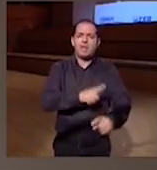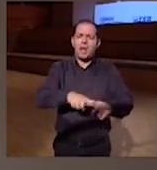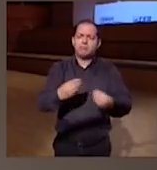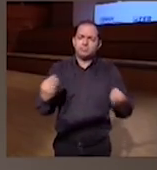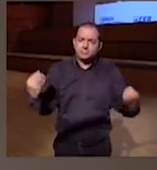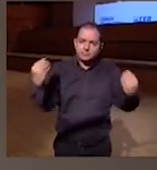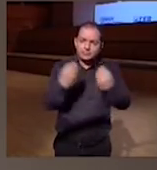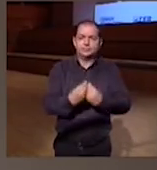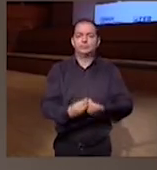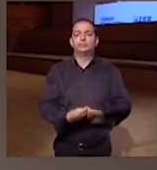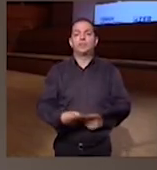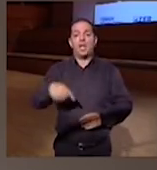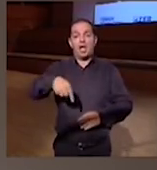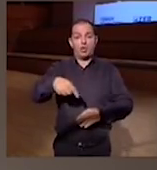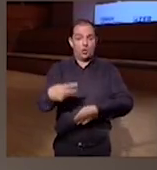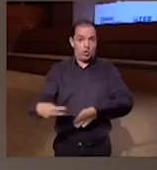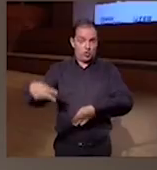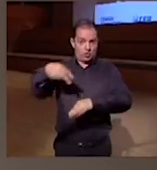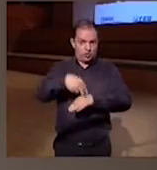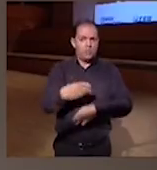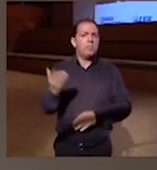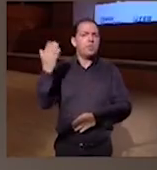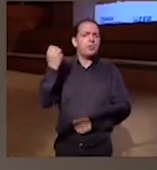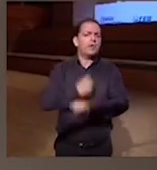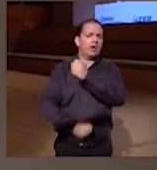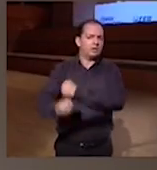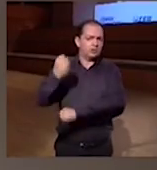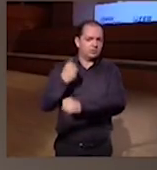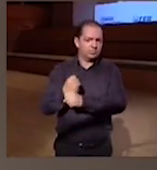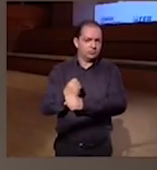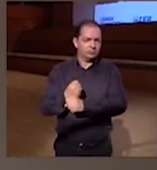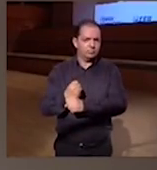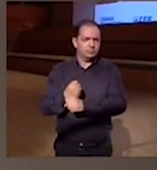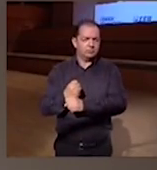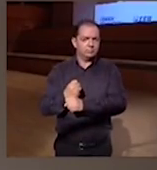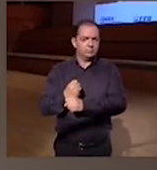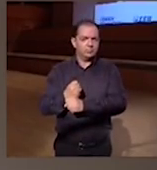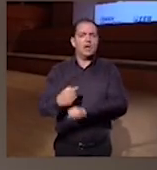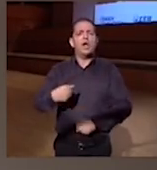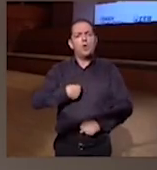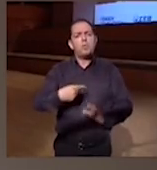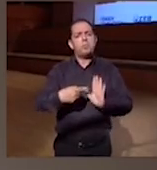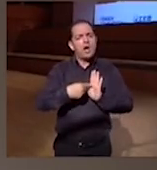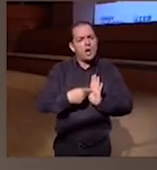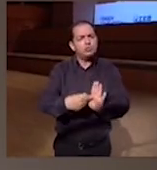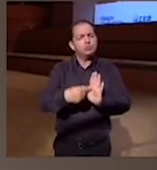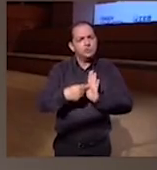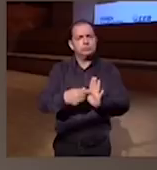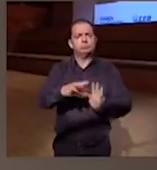Από αυτό εδώ το βήμα, τα προηγούμενα χρόνια, σας παρουσίασα, πιστεύω με